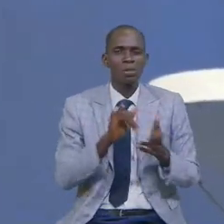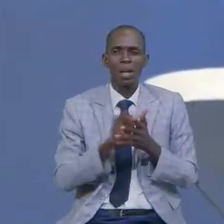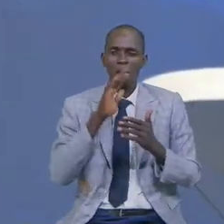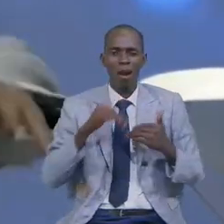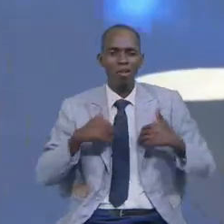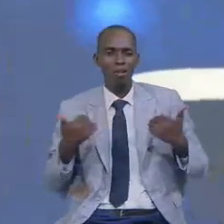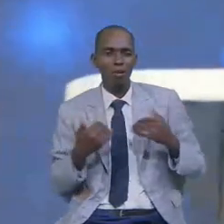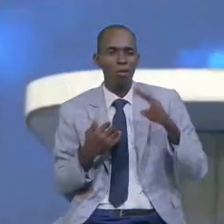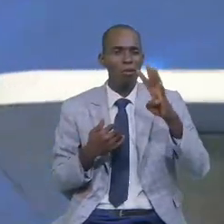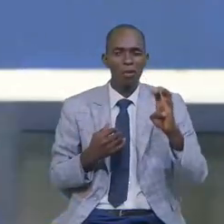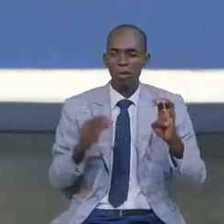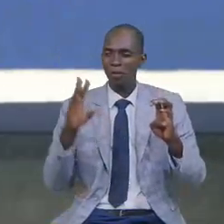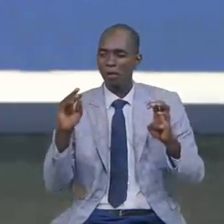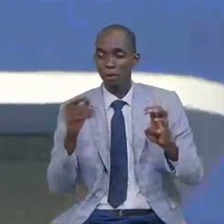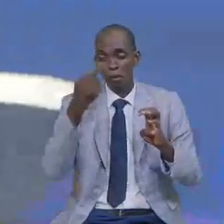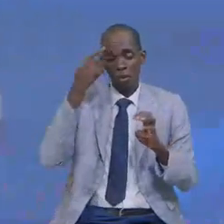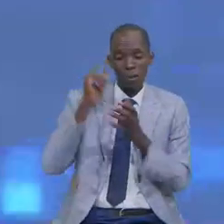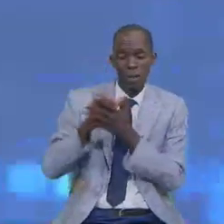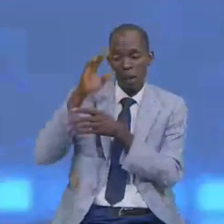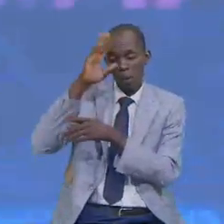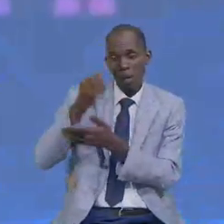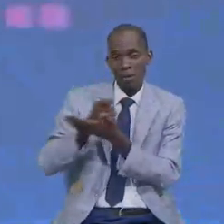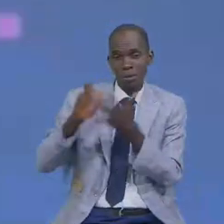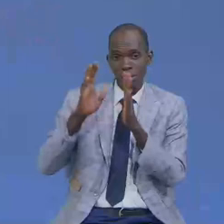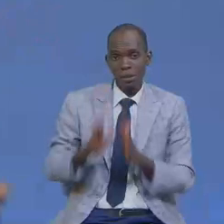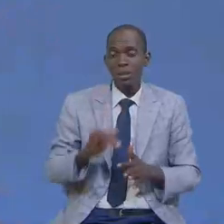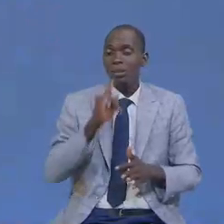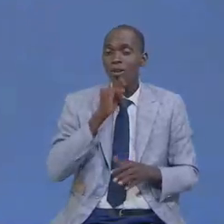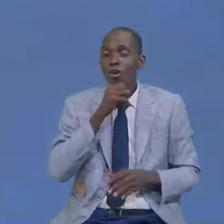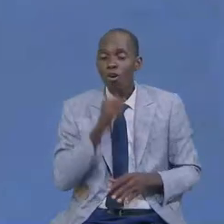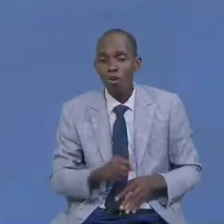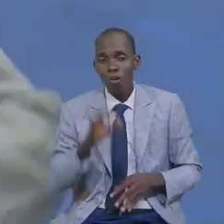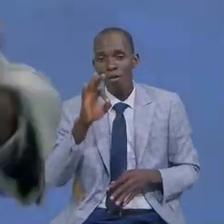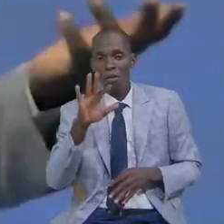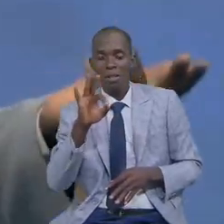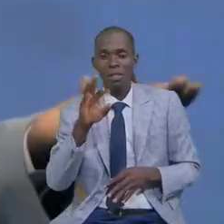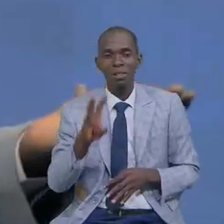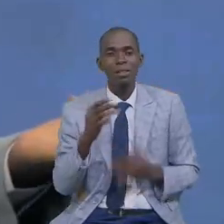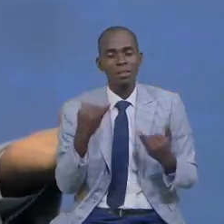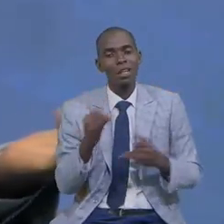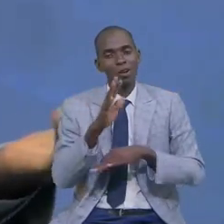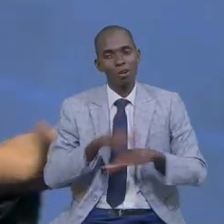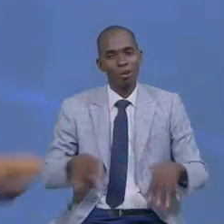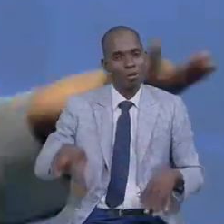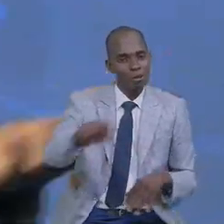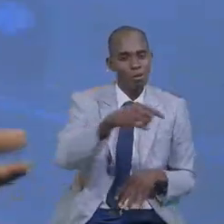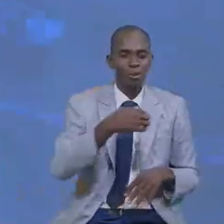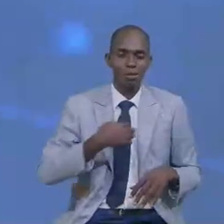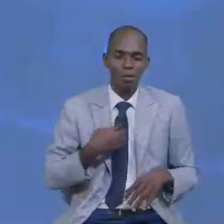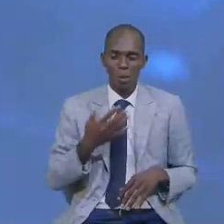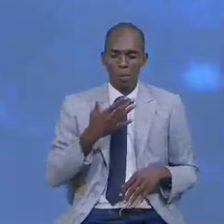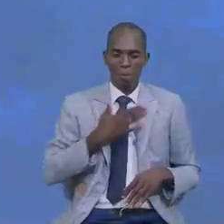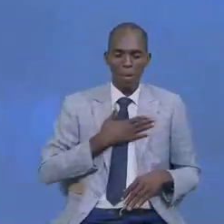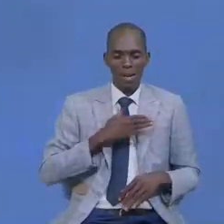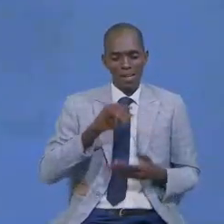sa vieillesse, il disait, mes petits enfants, et tous ceux qui sont ici,